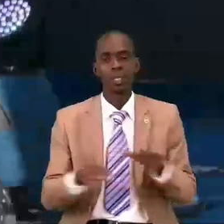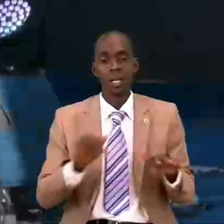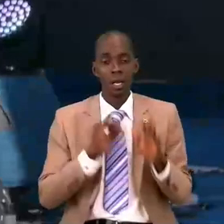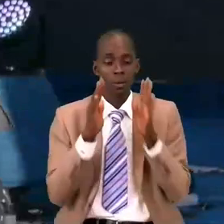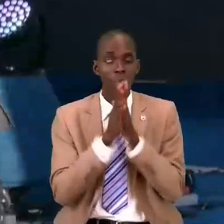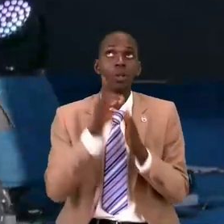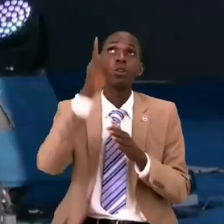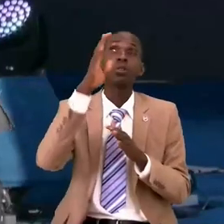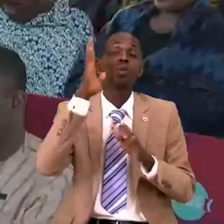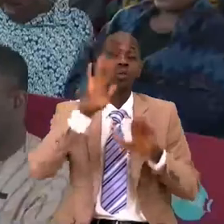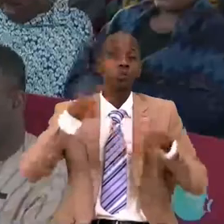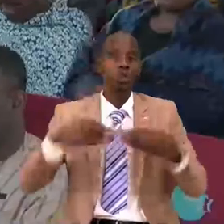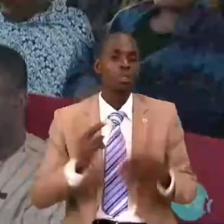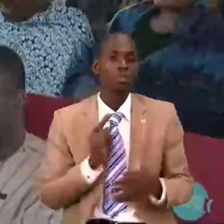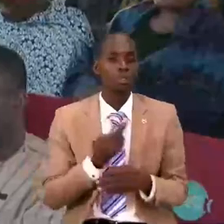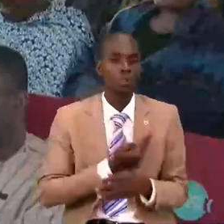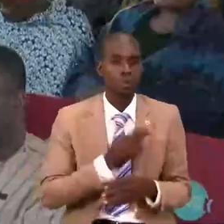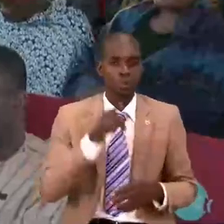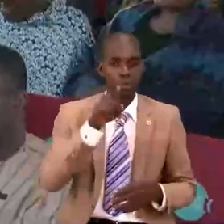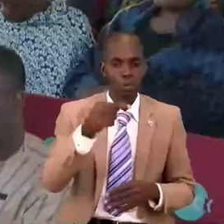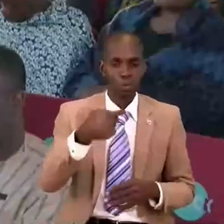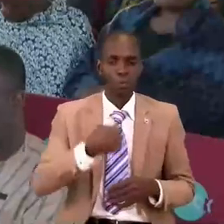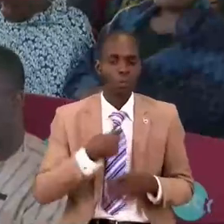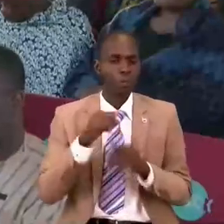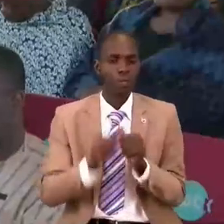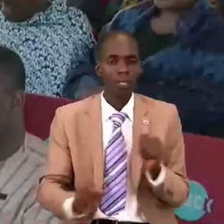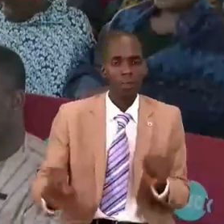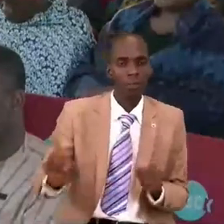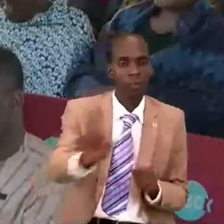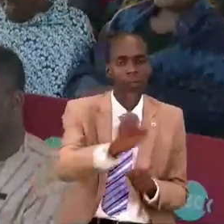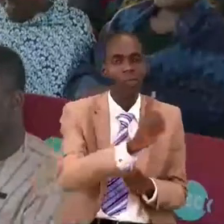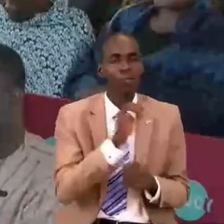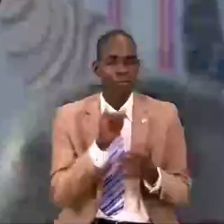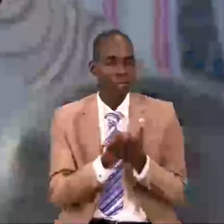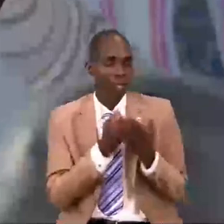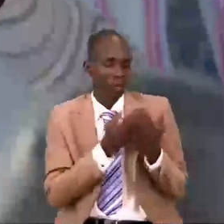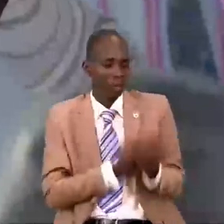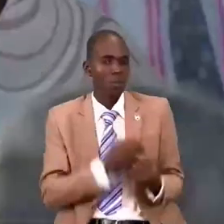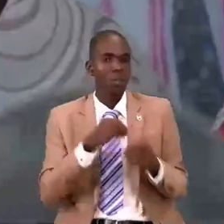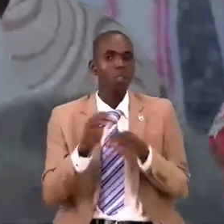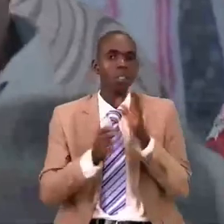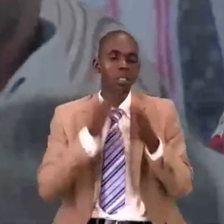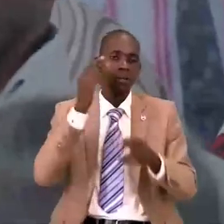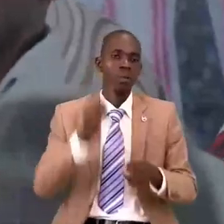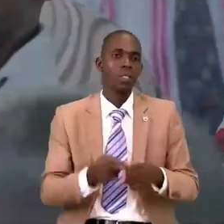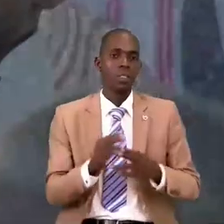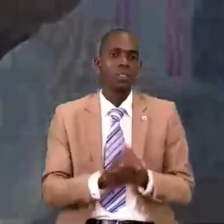ce courage au nom de Jésus. Il faut même du courage pour dire amen. Hein?